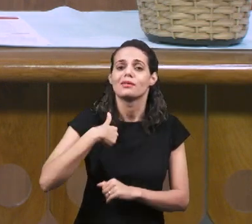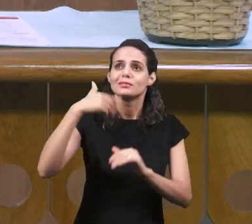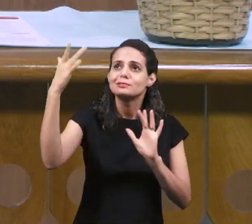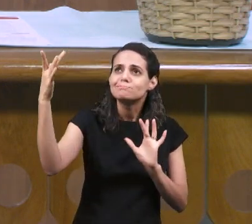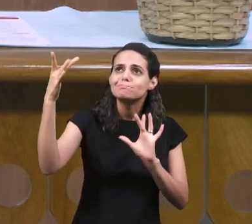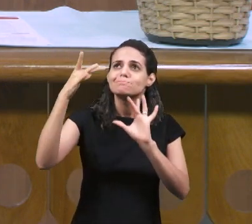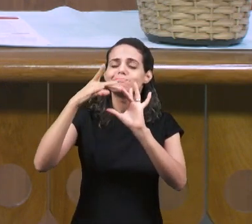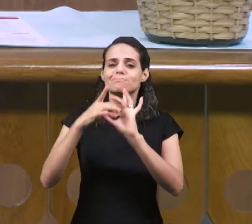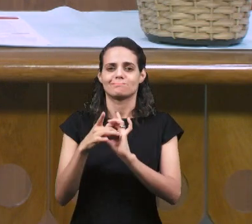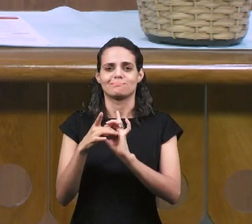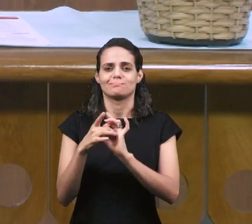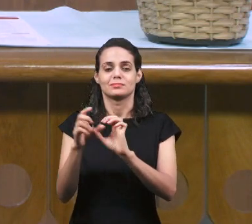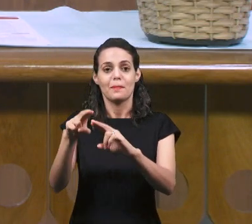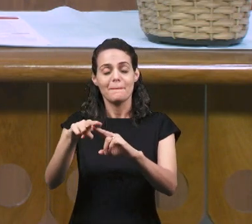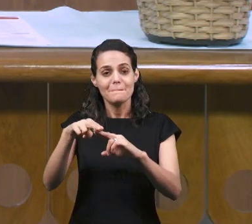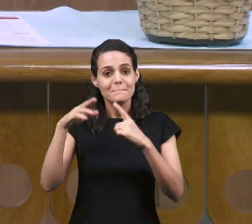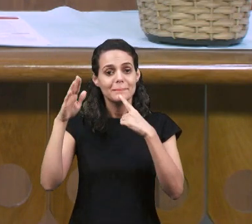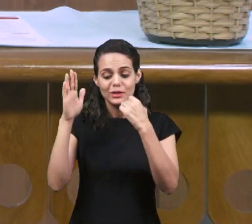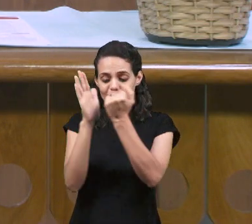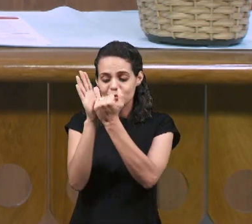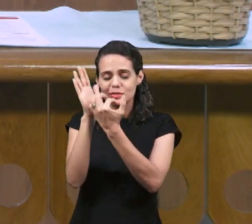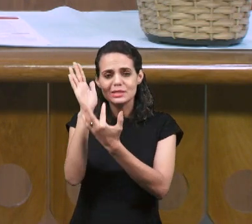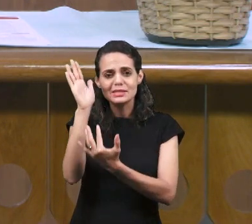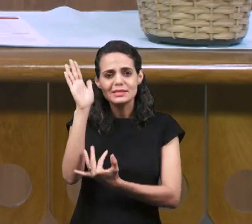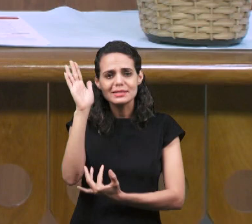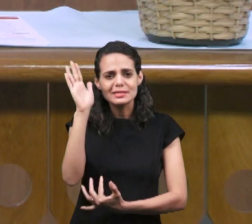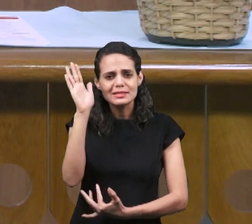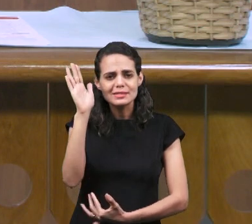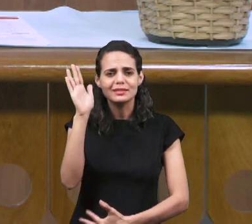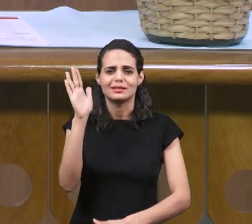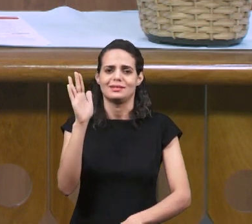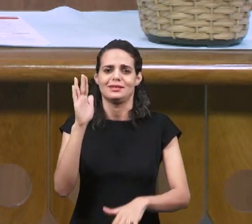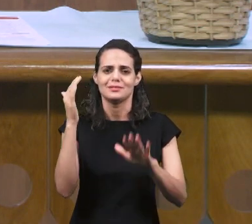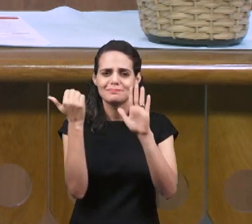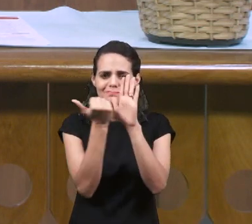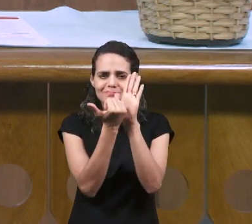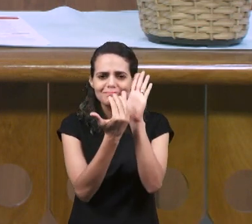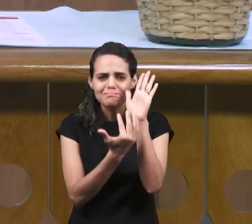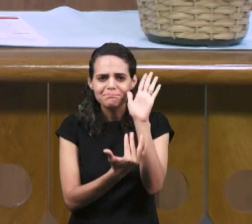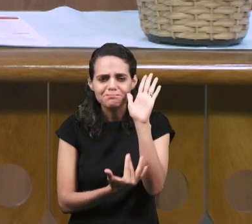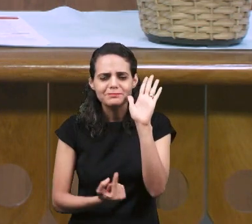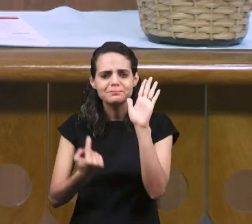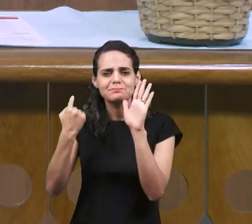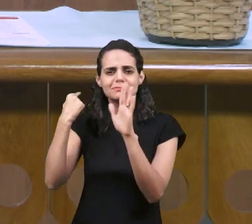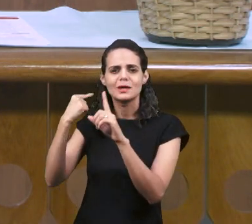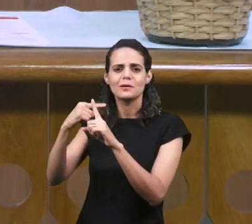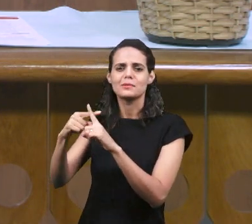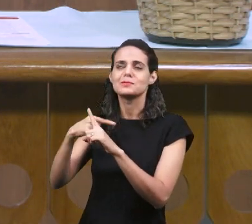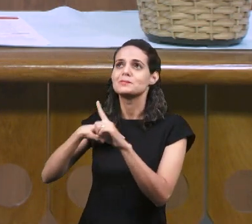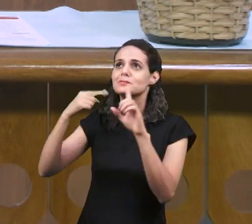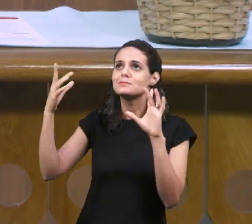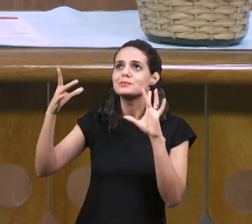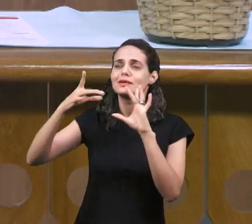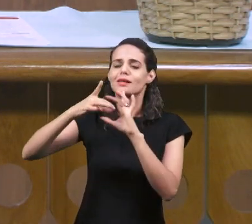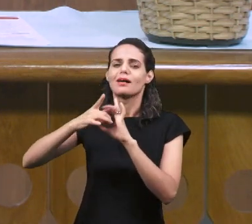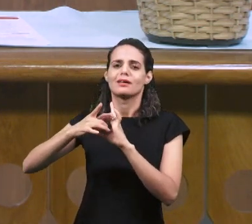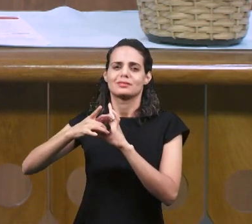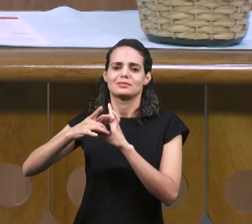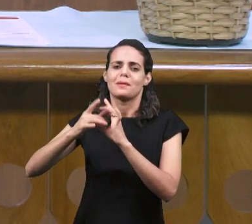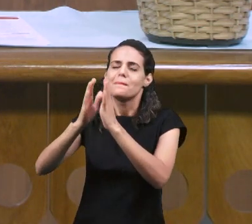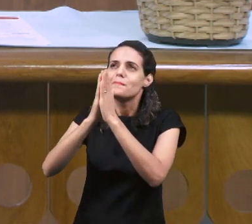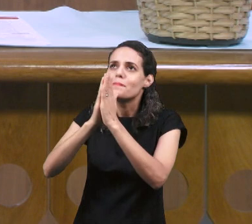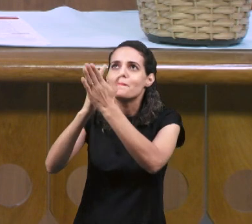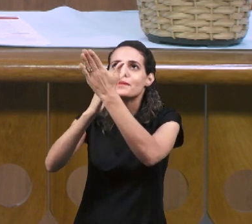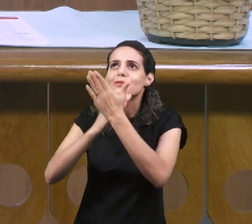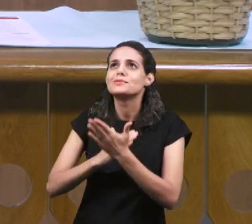sang. Ne nous laisse pas dans cette situation. C'est l'intimité, mes frères, du Saint-Esprit dans notre vie.